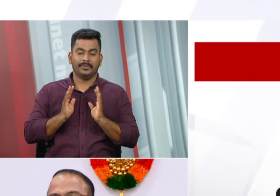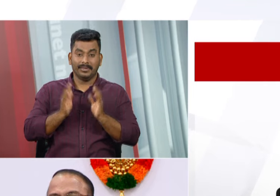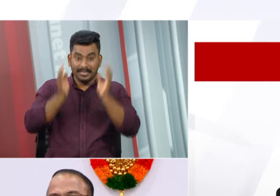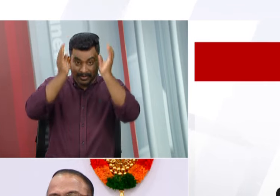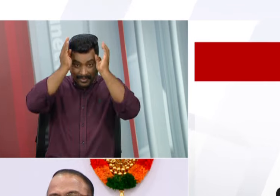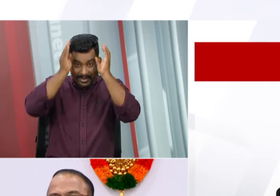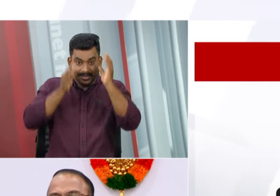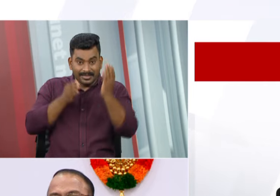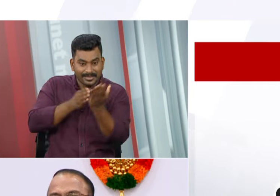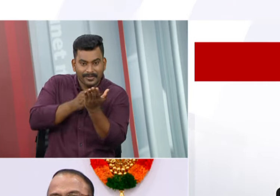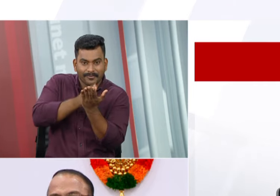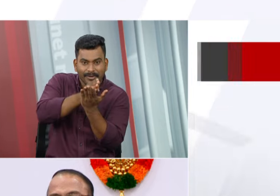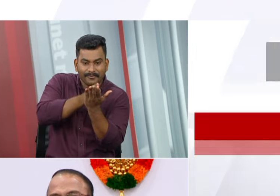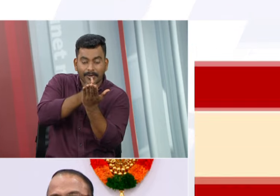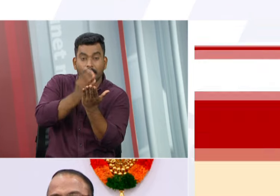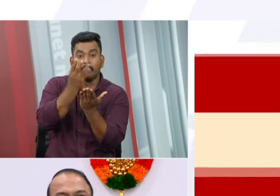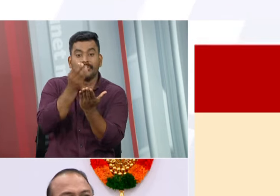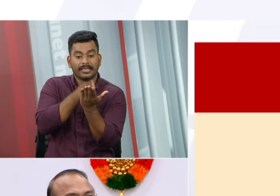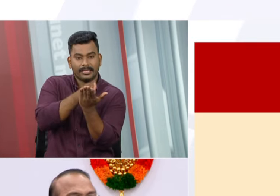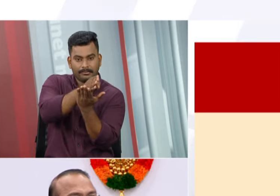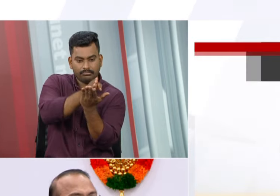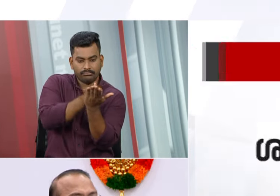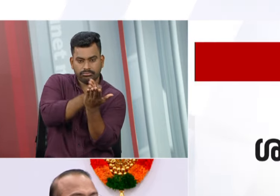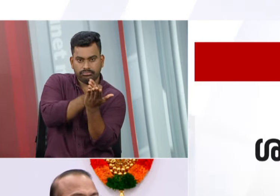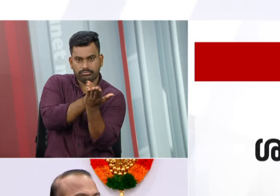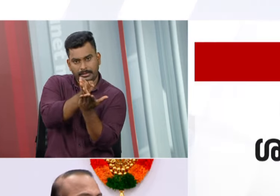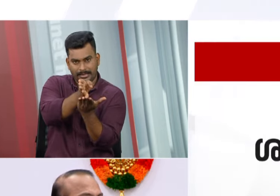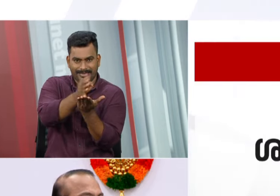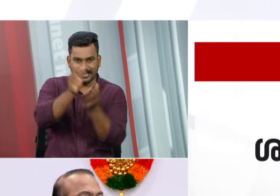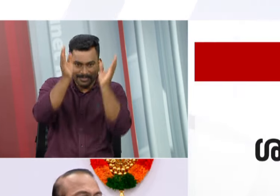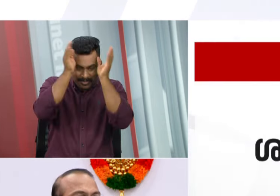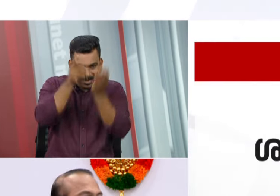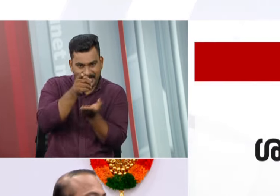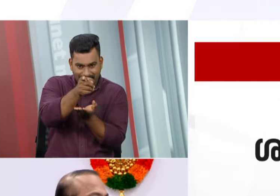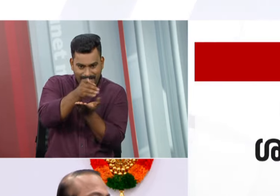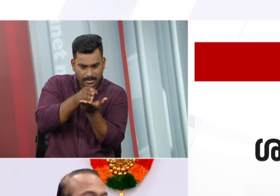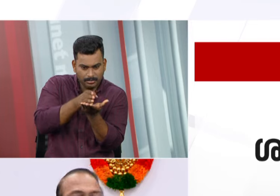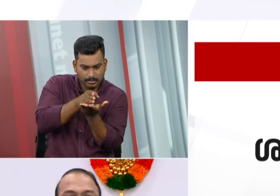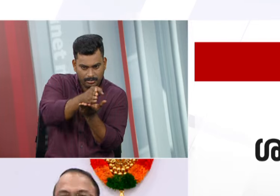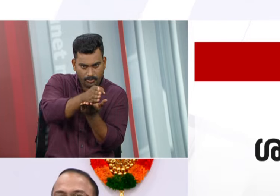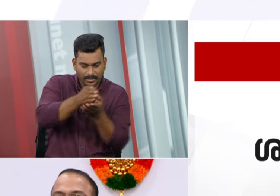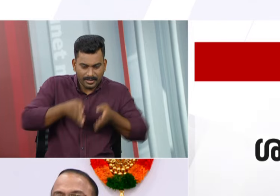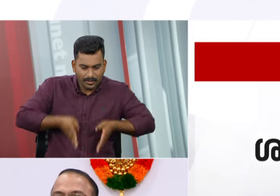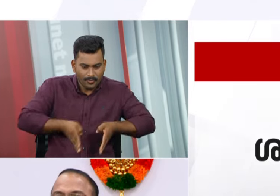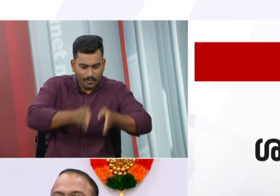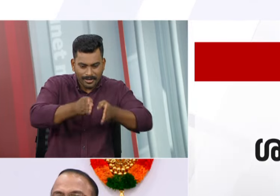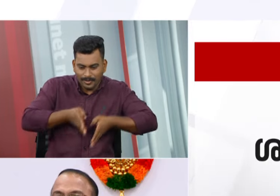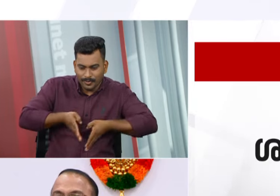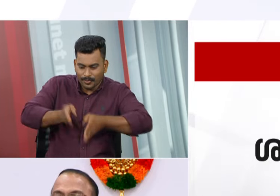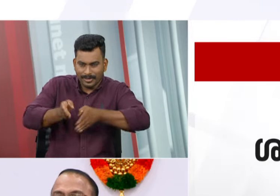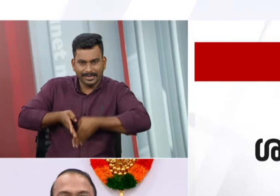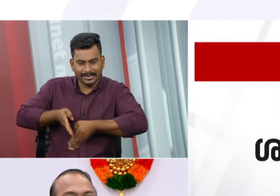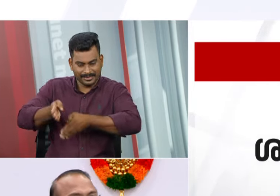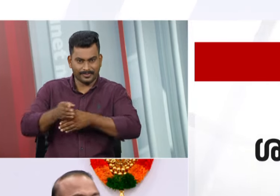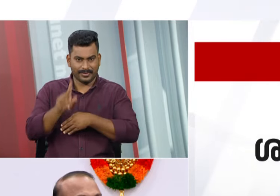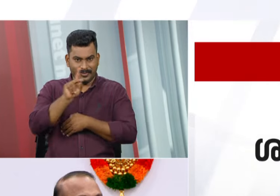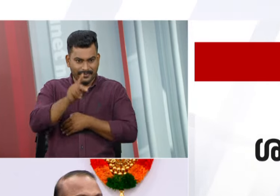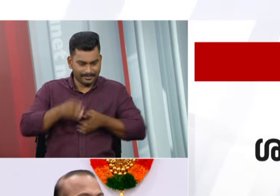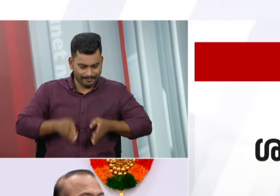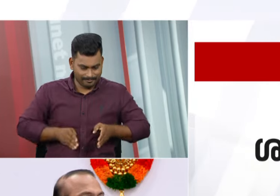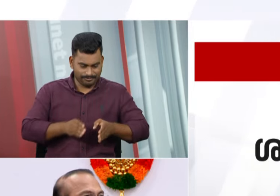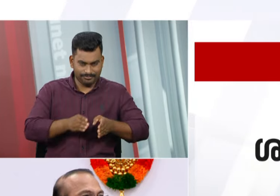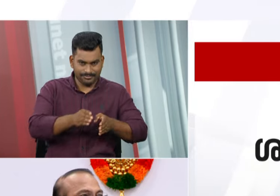വഴിയാണ് നമുക്ക് ശബരിമലയിലേക്ക് എത്താൻ സാധിക്കുന്നത്. ഒന്ന്, നിലയ്ക്കൽ പമ്പ വഴി. രണ്ട്, പീരുമേട്